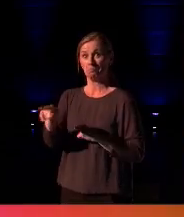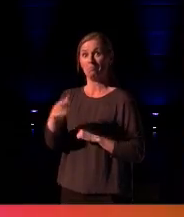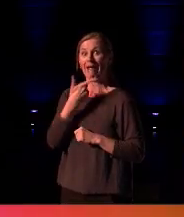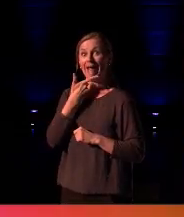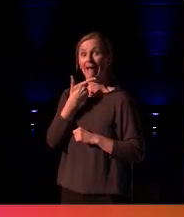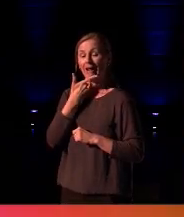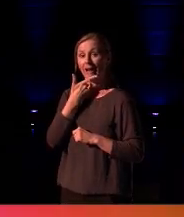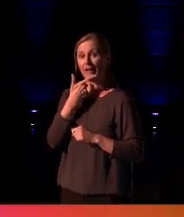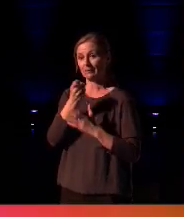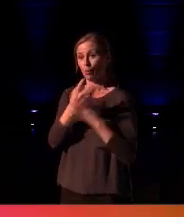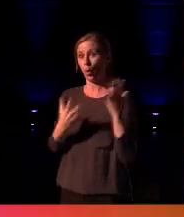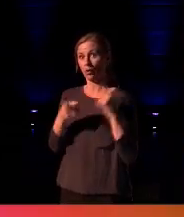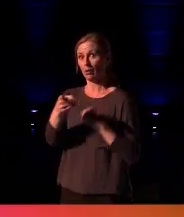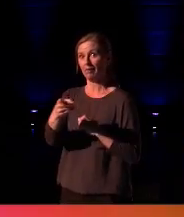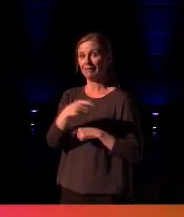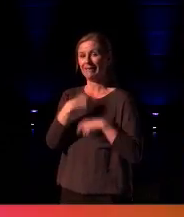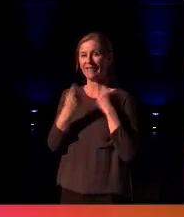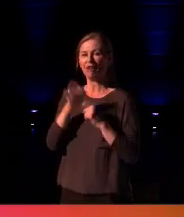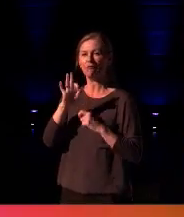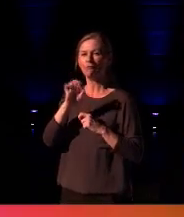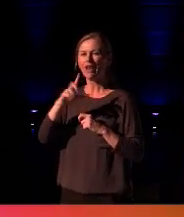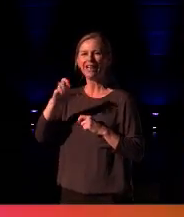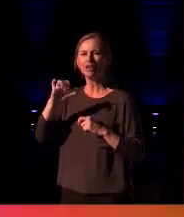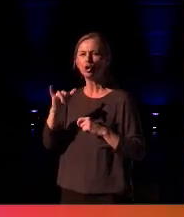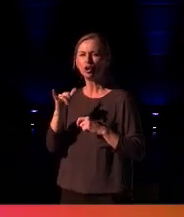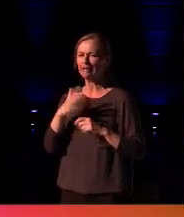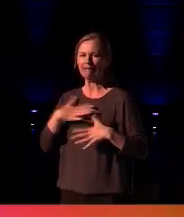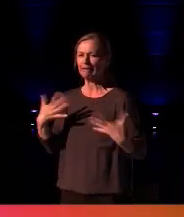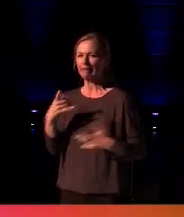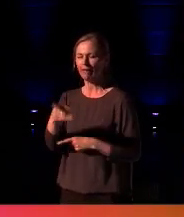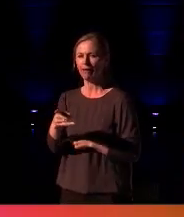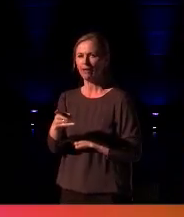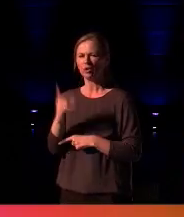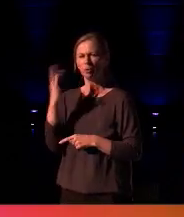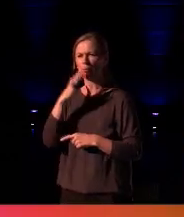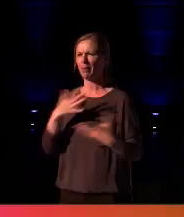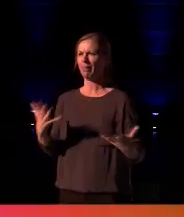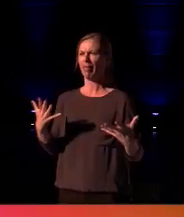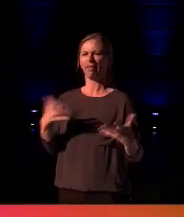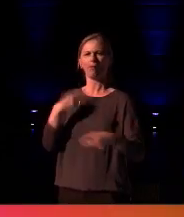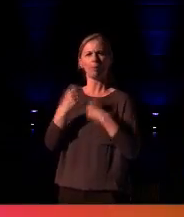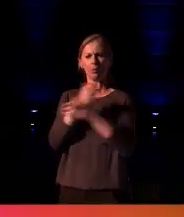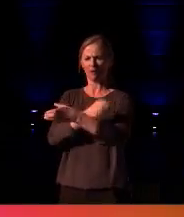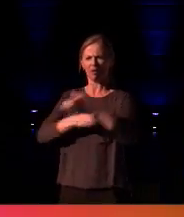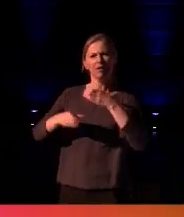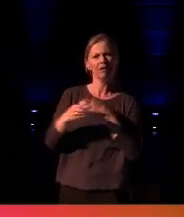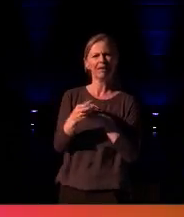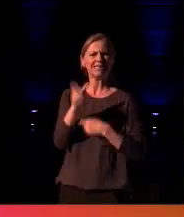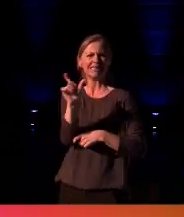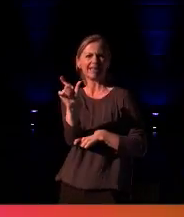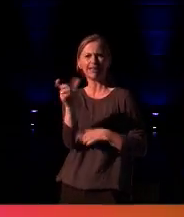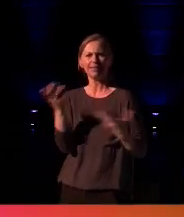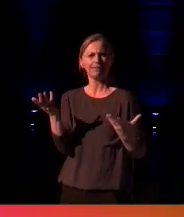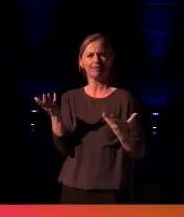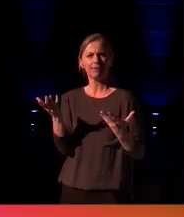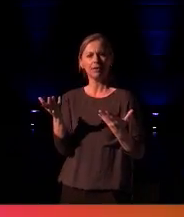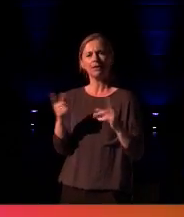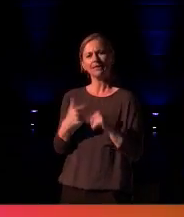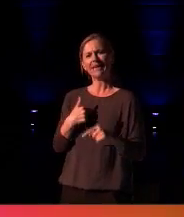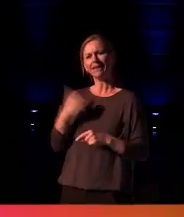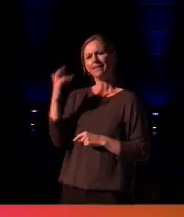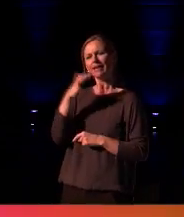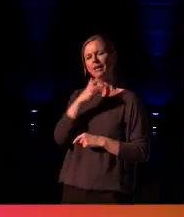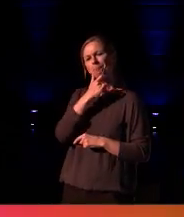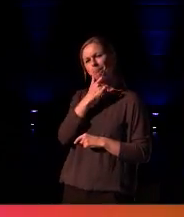eller engelskspråklig land, så liker de ikke ordet frailty. Og det et problem hva vi skal bruke i stedet. Og jeg tenker